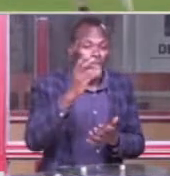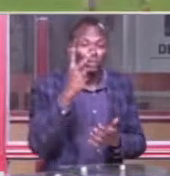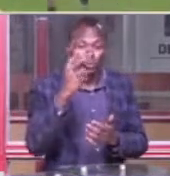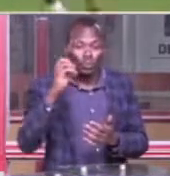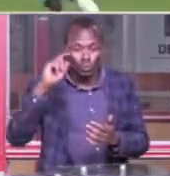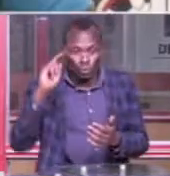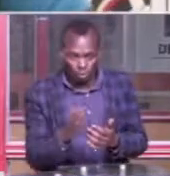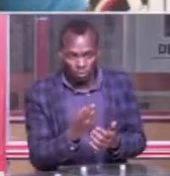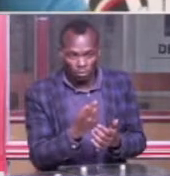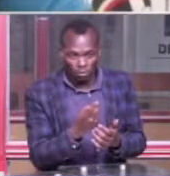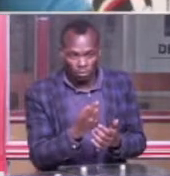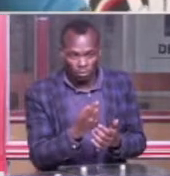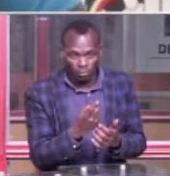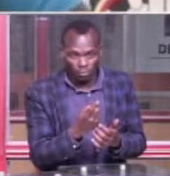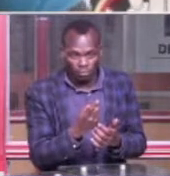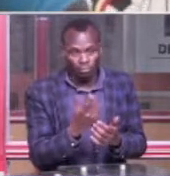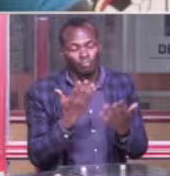mwine.